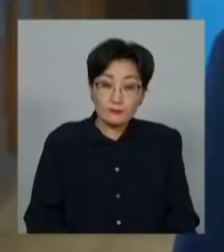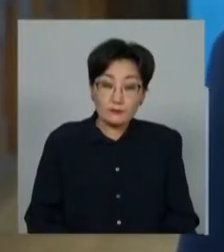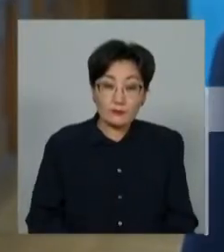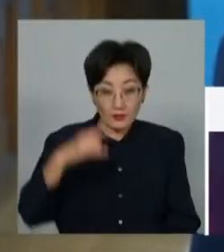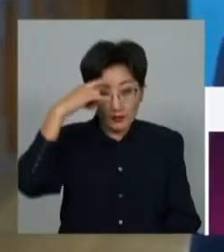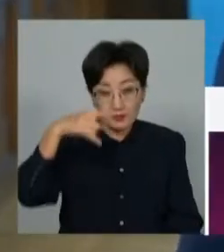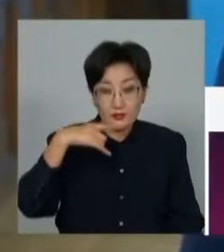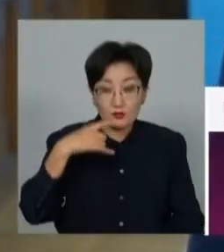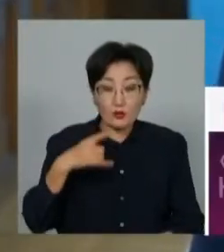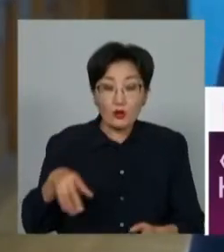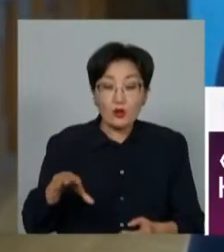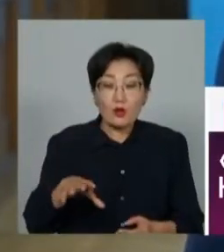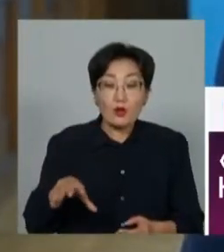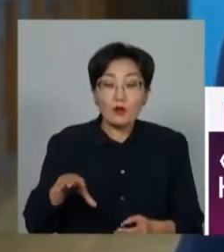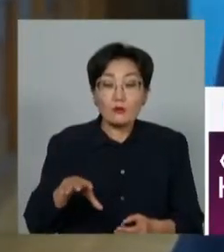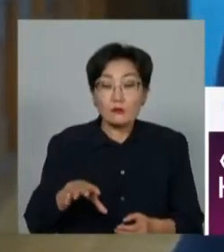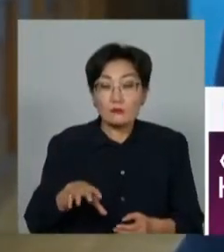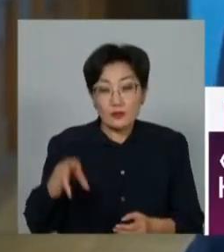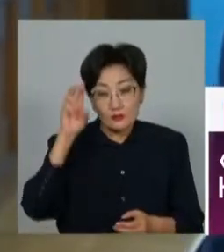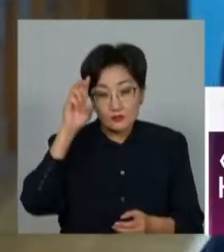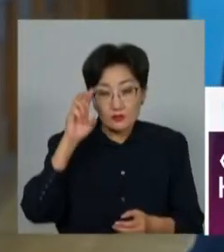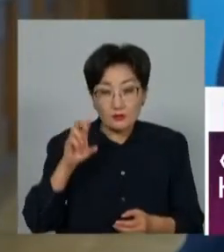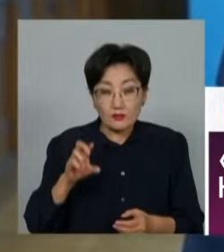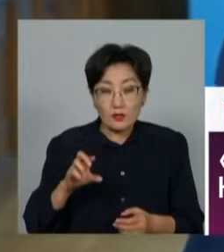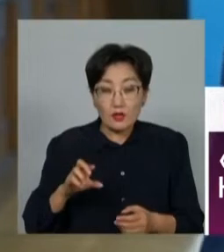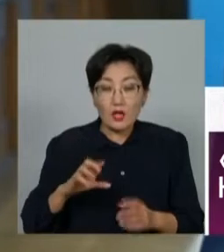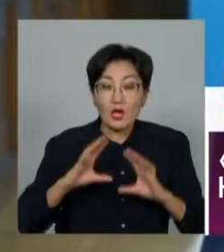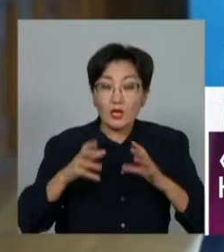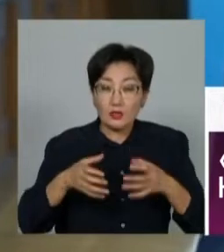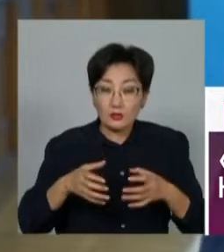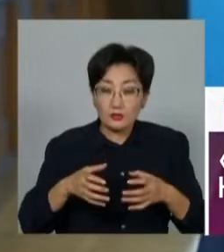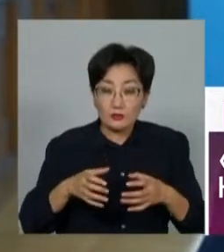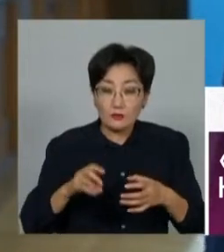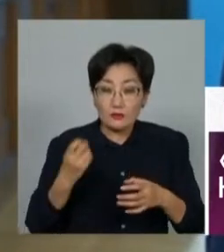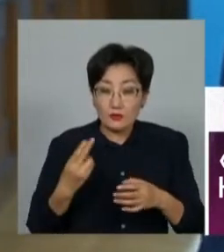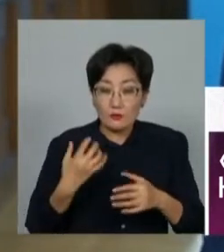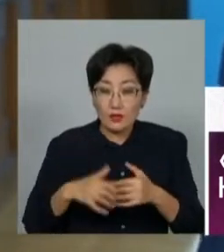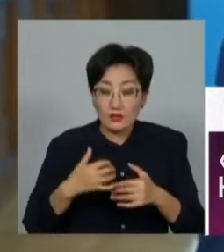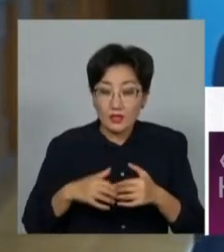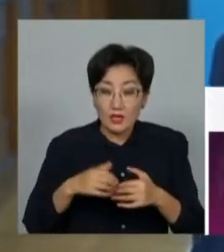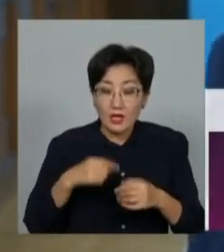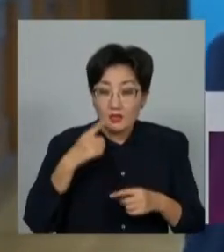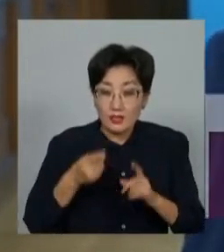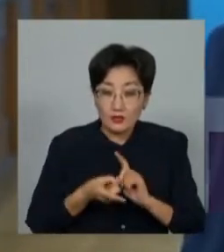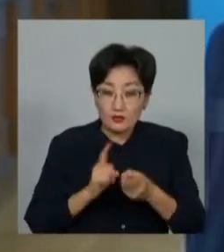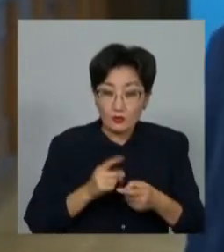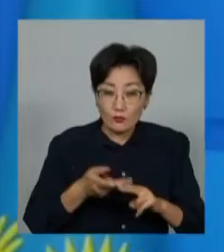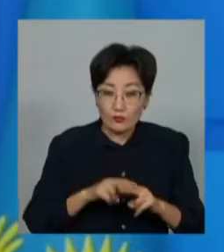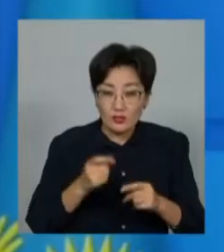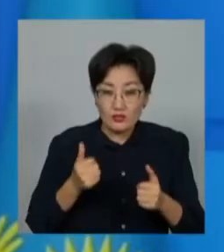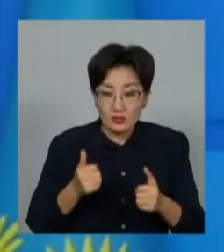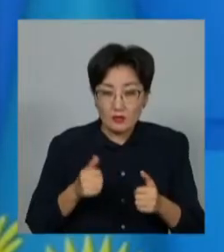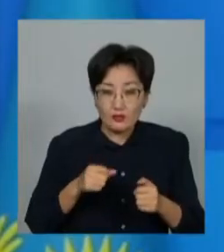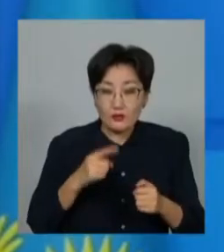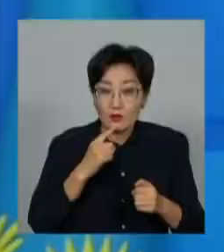Қазақ тілін және үкімет тілін әлгі халықаралық этносаралық тілге айландыру жайында өте жақсы сөздер